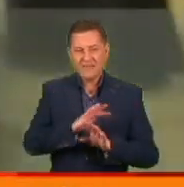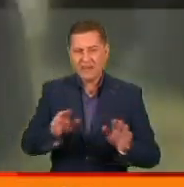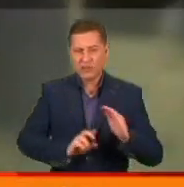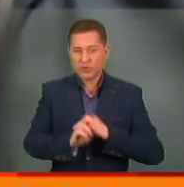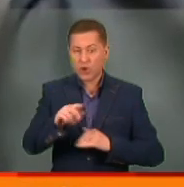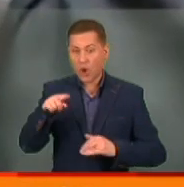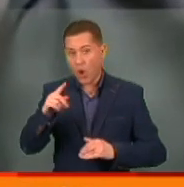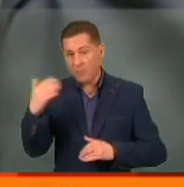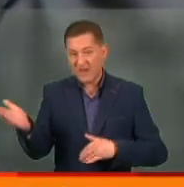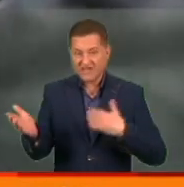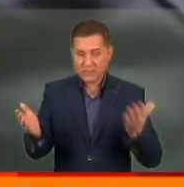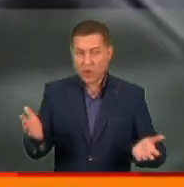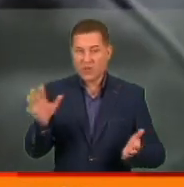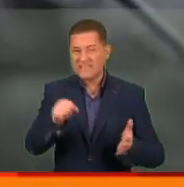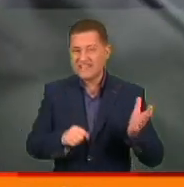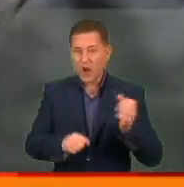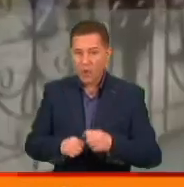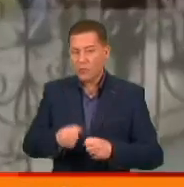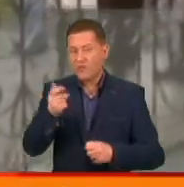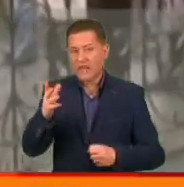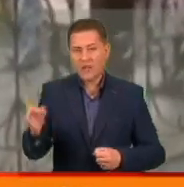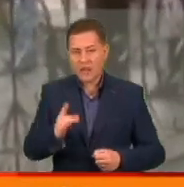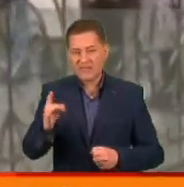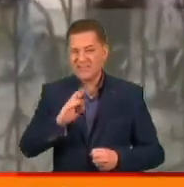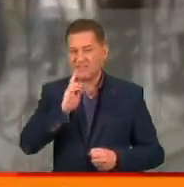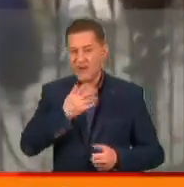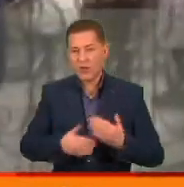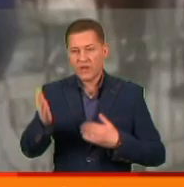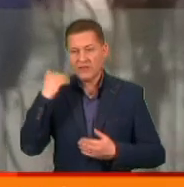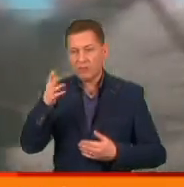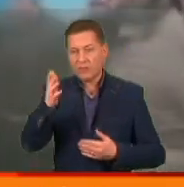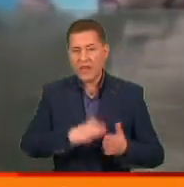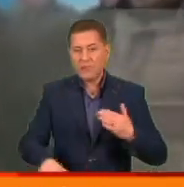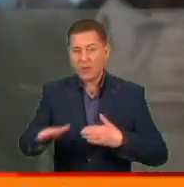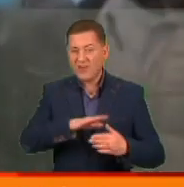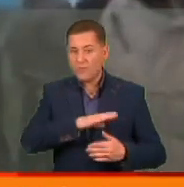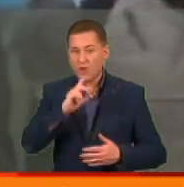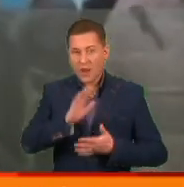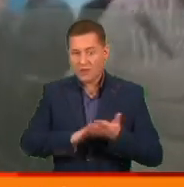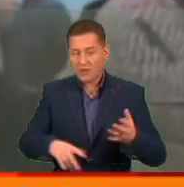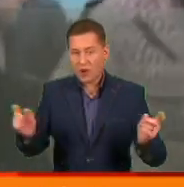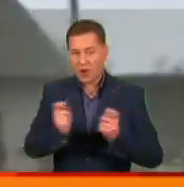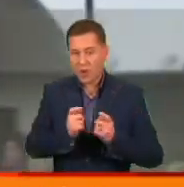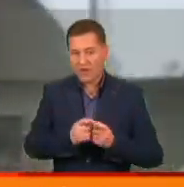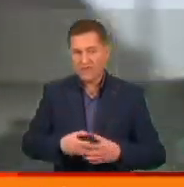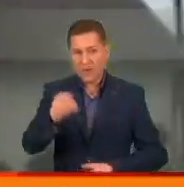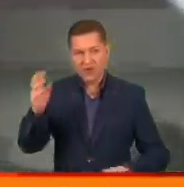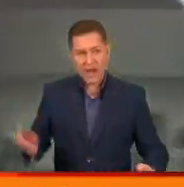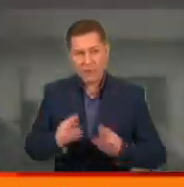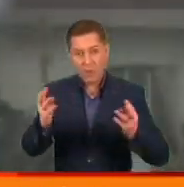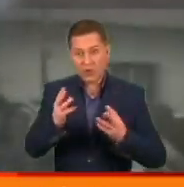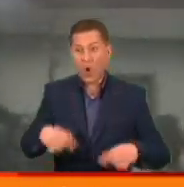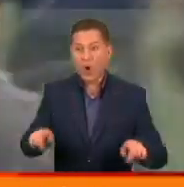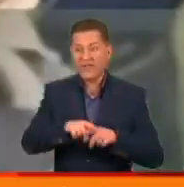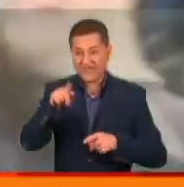обидві сторони вже захоплювали по черзі кілька разів. Два роки тому на її подвір'ї лилася кров та навіть палали коктейлі Молотова. Ось